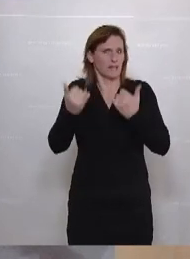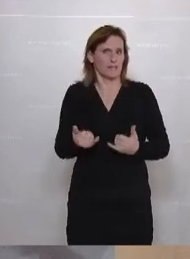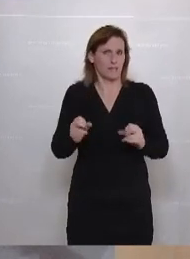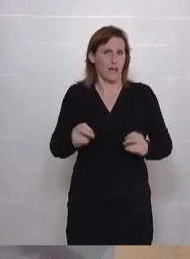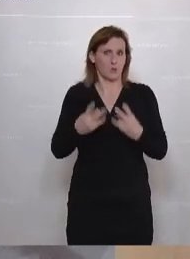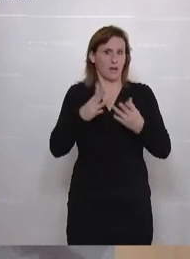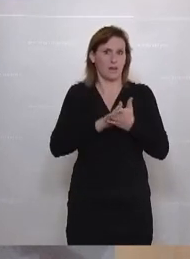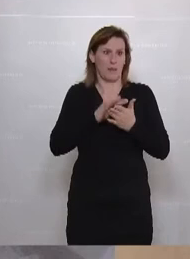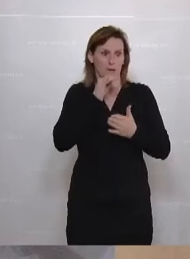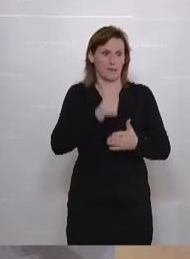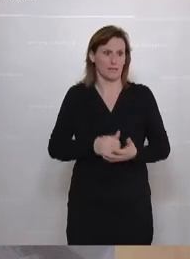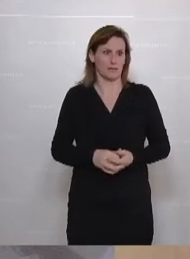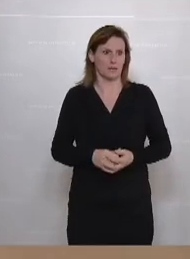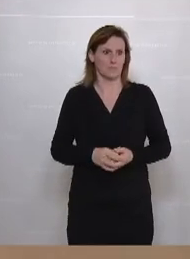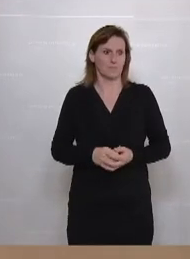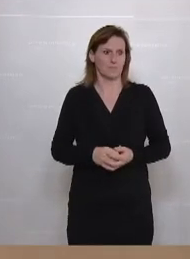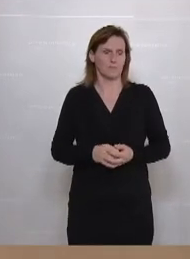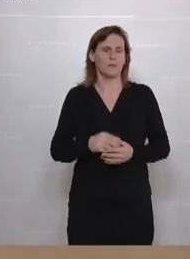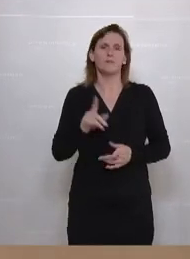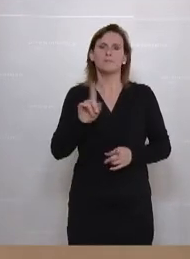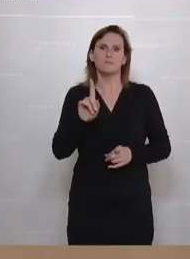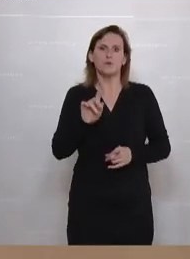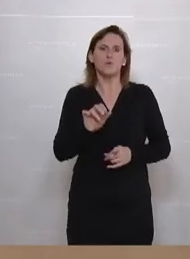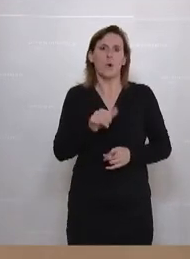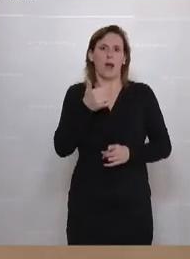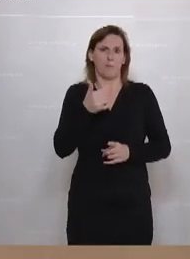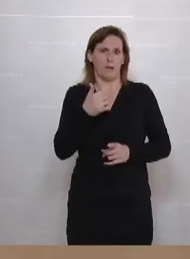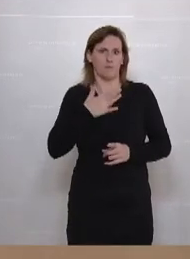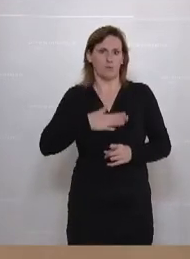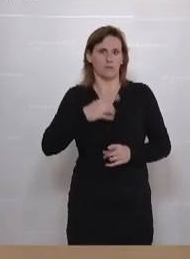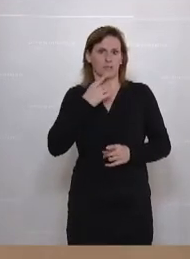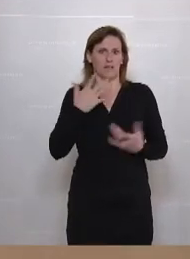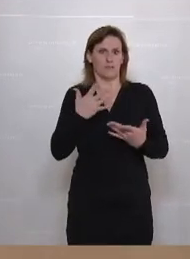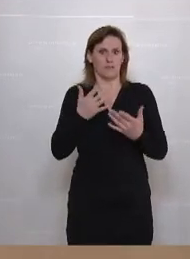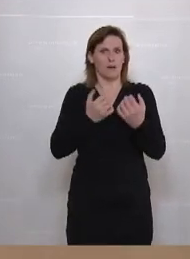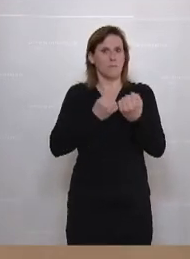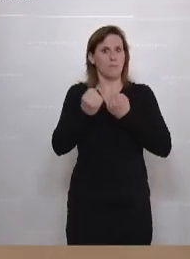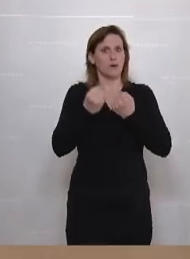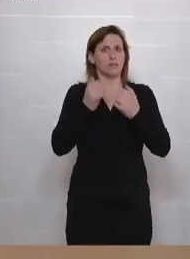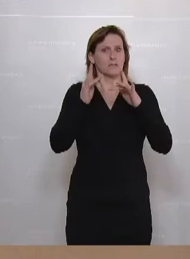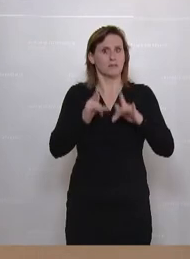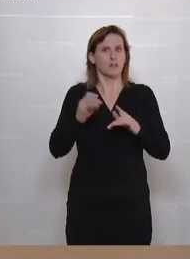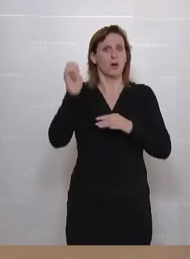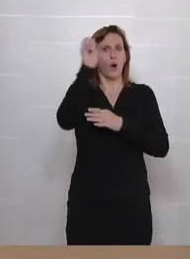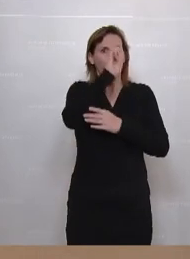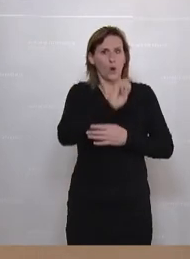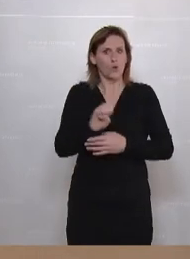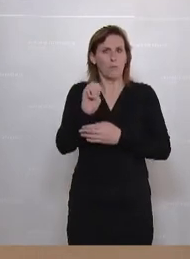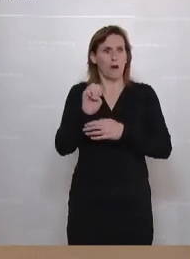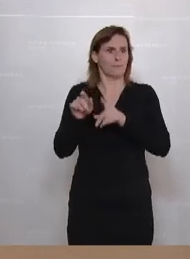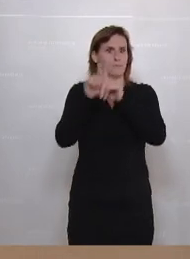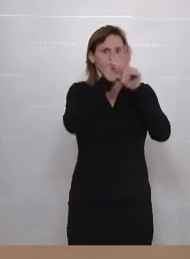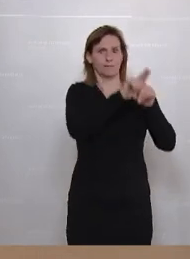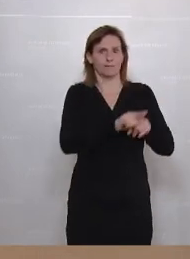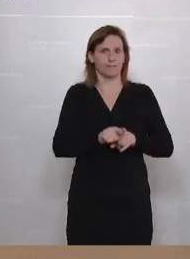Also einmal nur, um vorauszuschicken, wir sind, was unsere Politik betrifft, im absoluten europäischen Mainstream. Nur eine